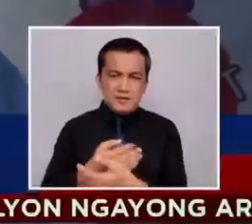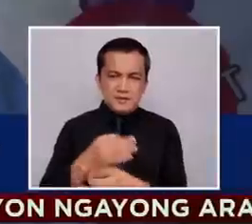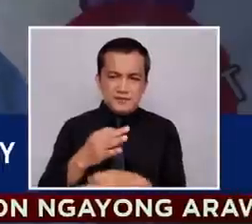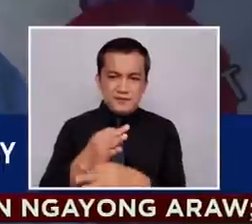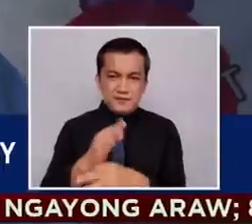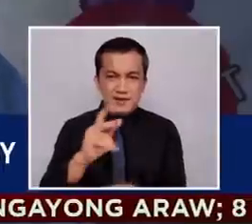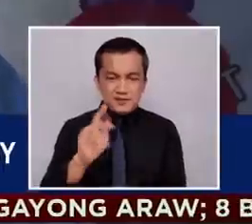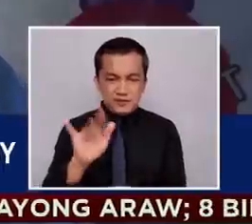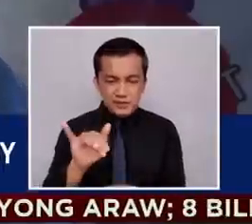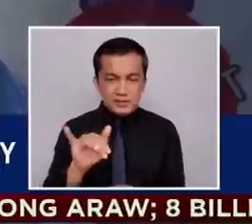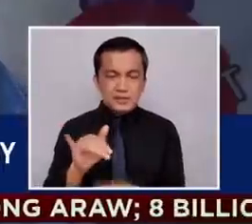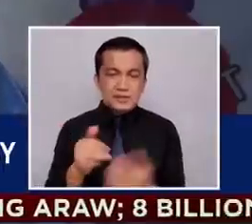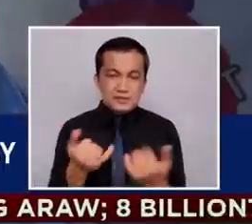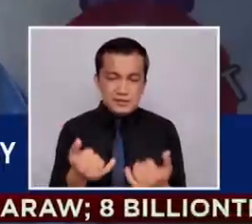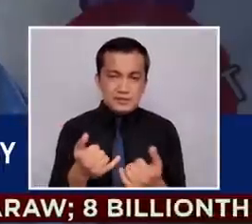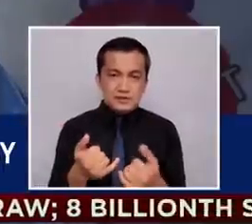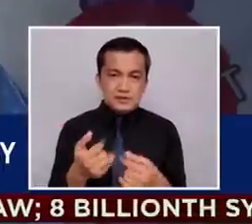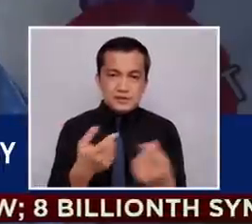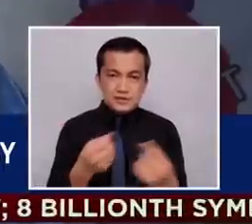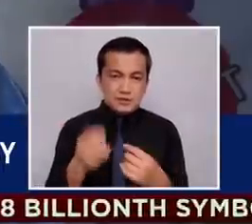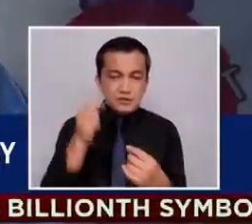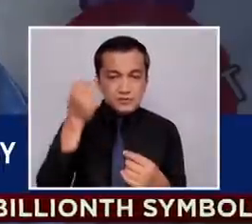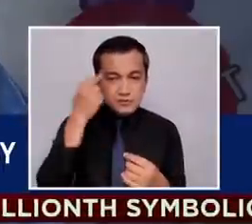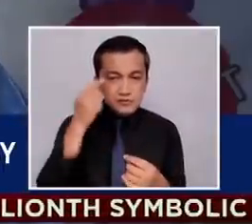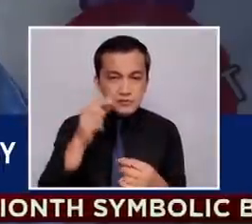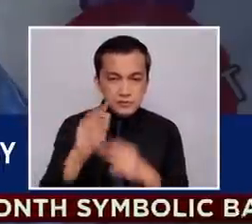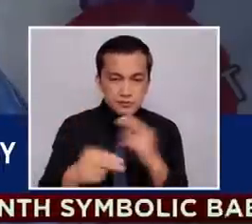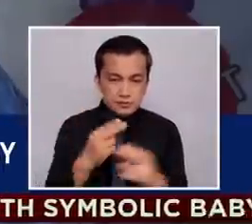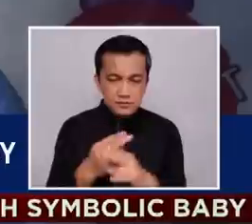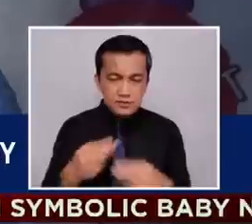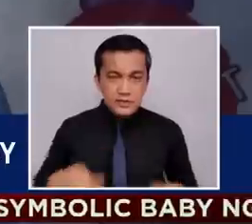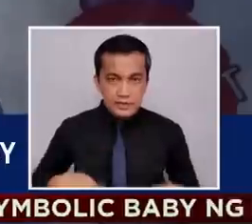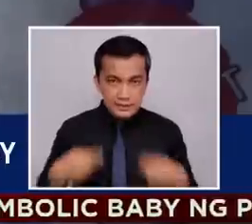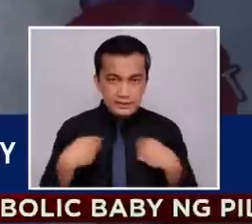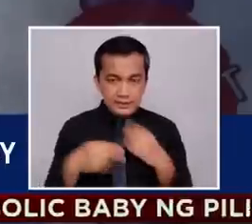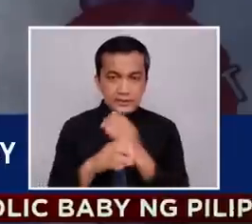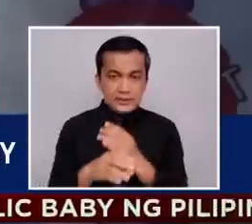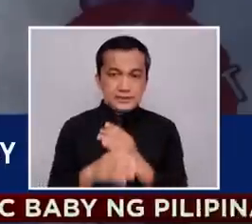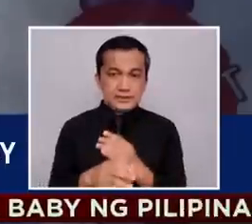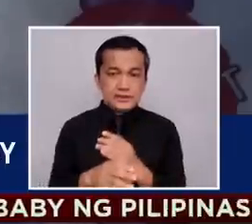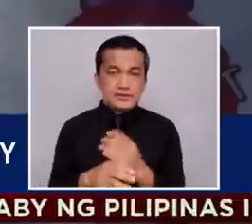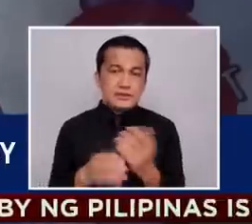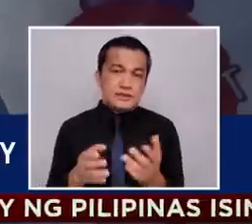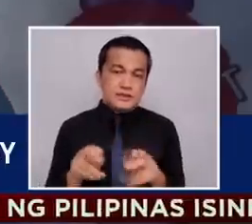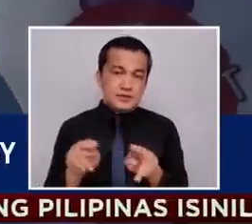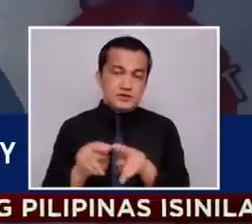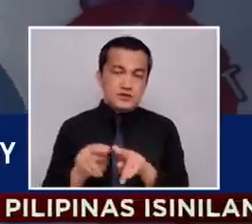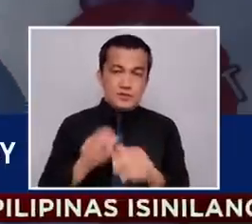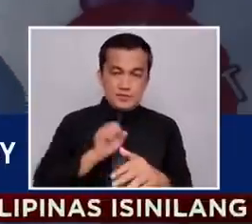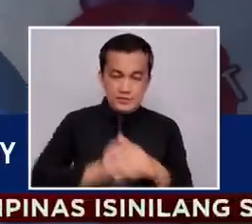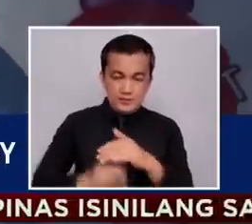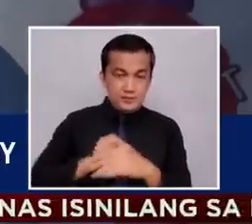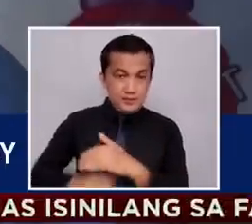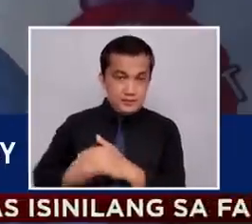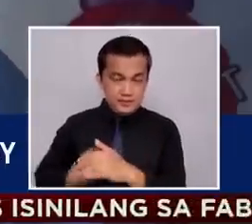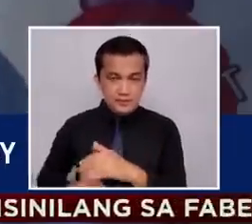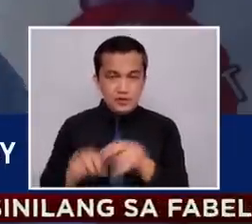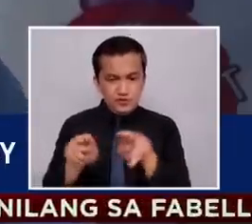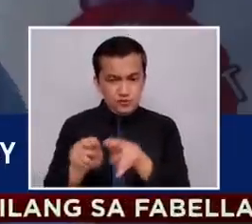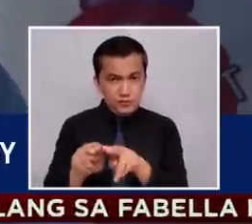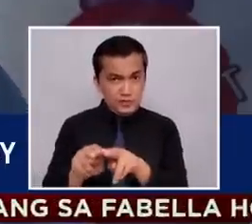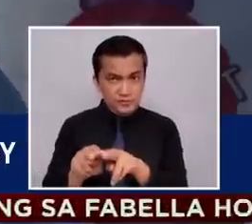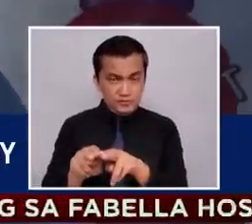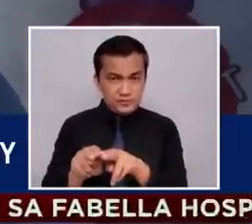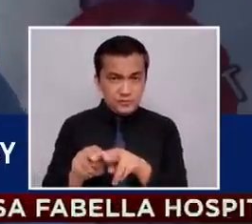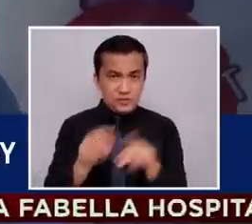advent na ating ginagawa ng government natin na universal health care, so yung mga normal deliveries na normal talaga is doon na